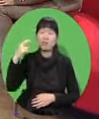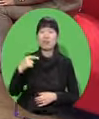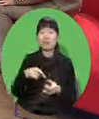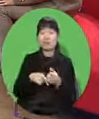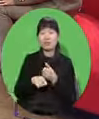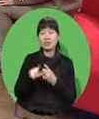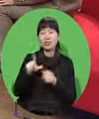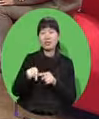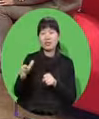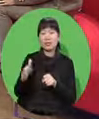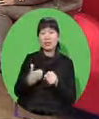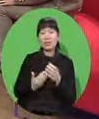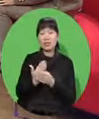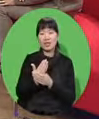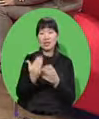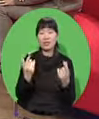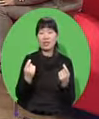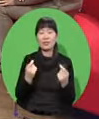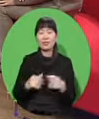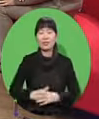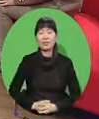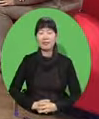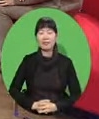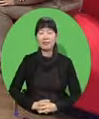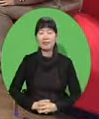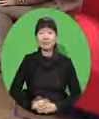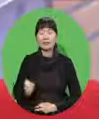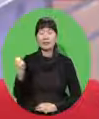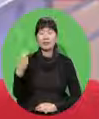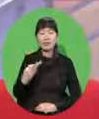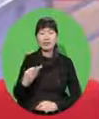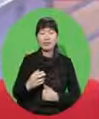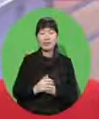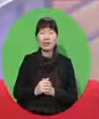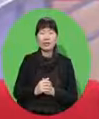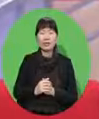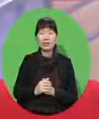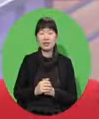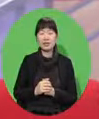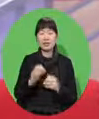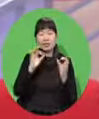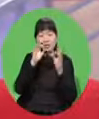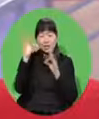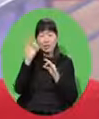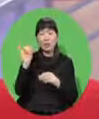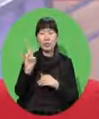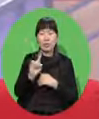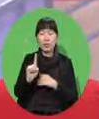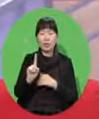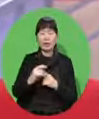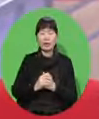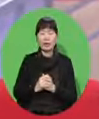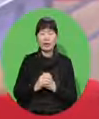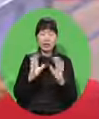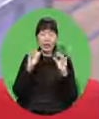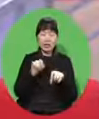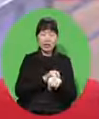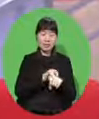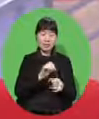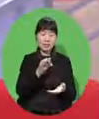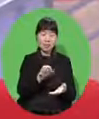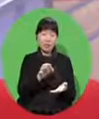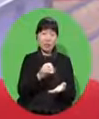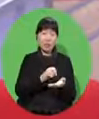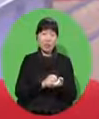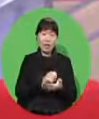바로 거기서 기인할 수 있다라고 볼 수가 있어요. 네. 그리고 그 또 한 가지 실수하시는 게 뭐냐면 아이들이 특별 용돈을